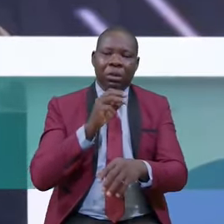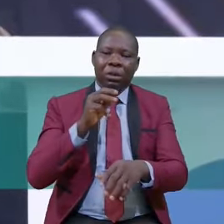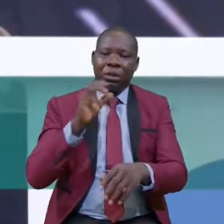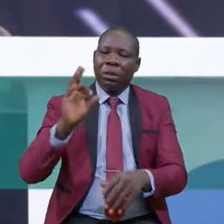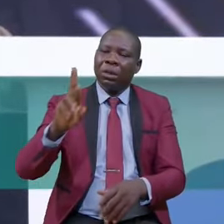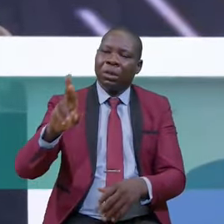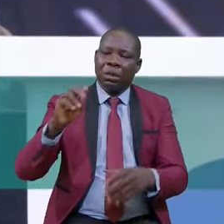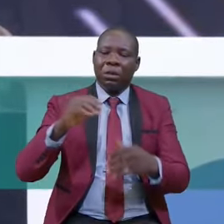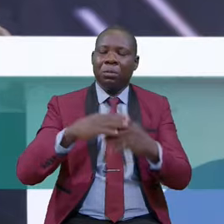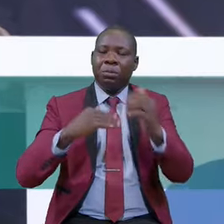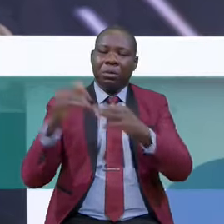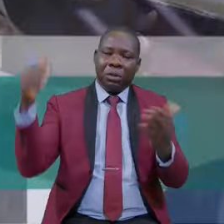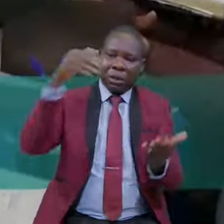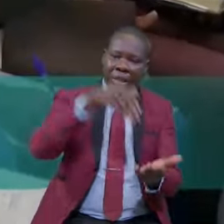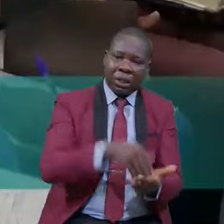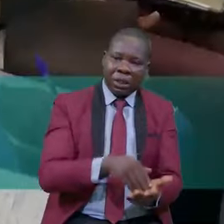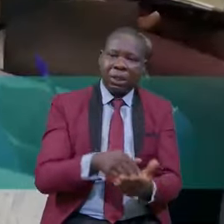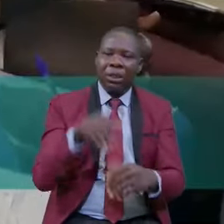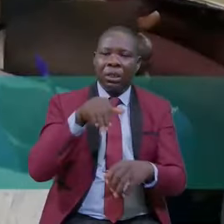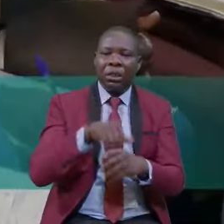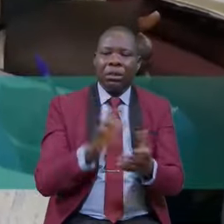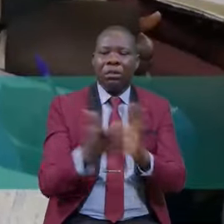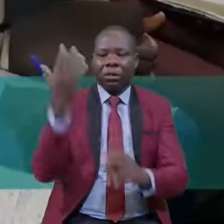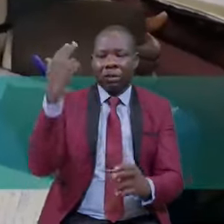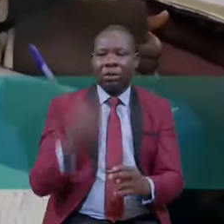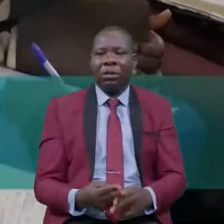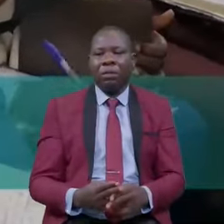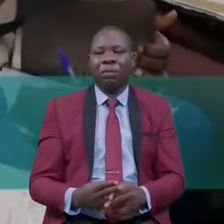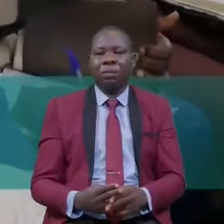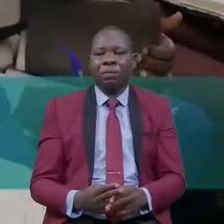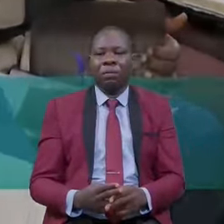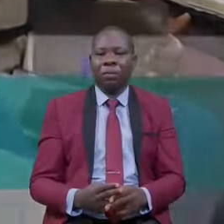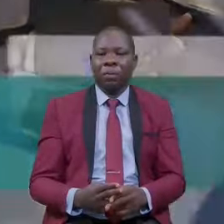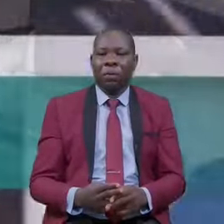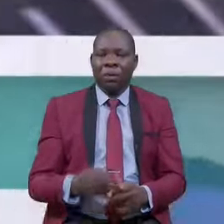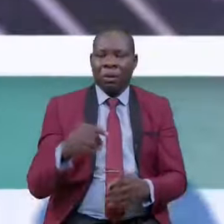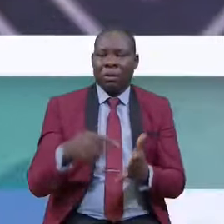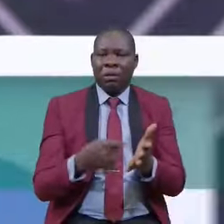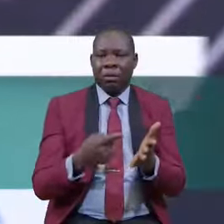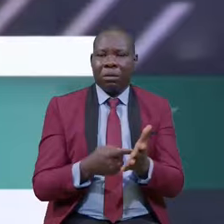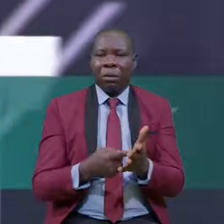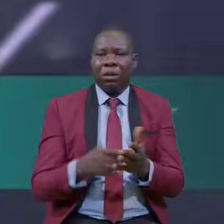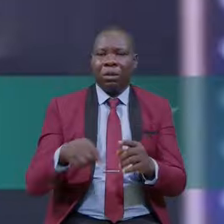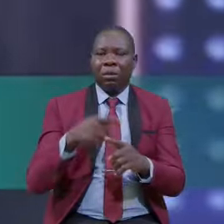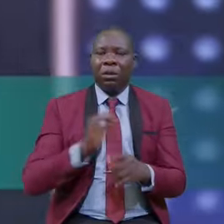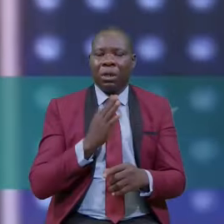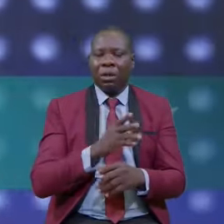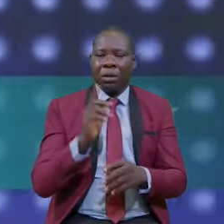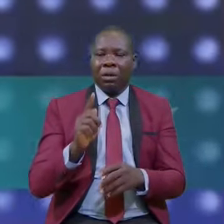rebuilt in Jesus' name. Sera rebâti au nom de Jésus. You know, sometimes when our people come to give